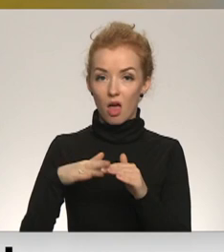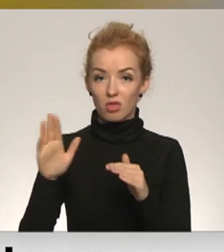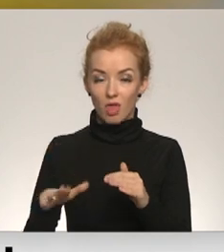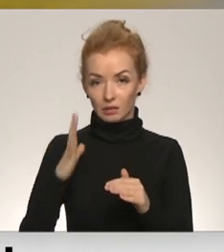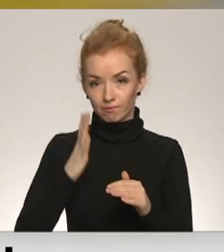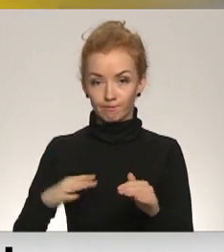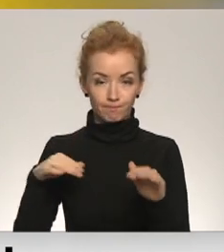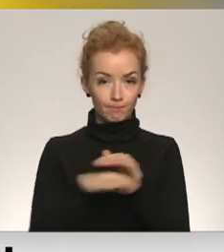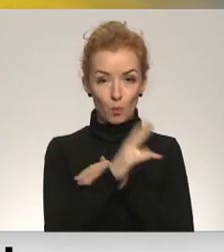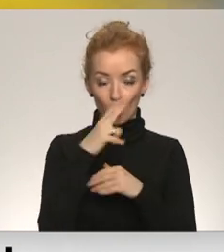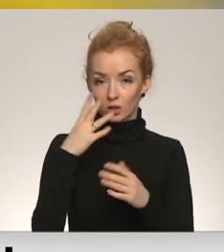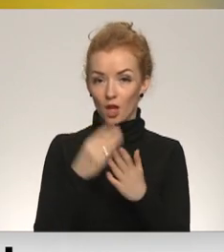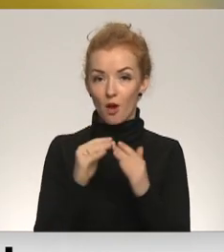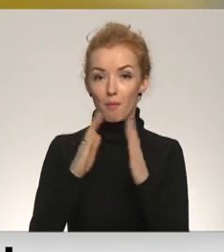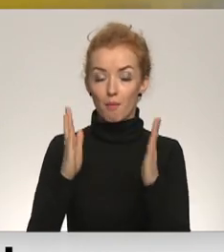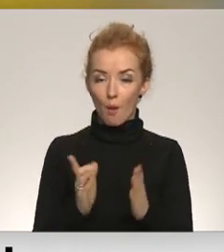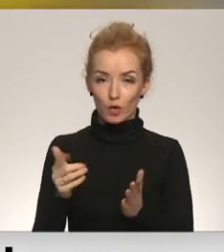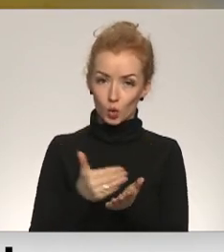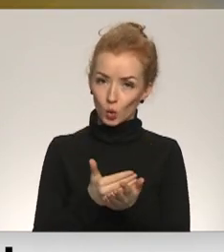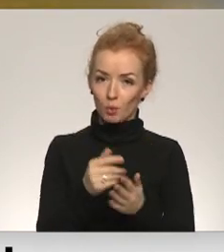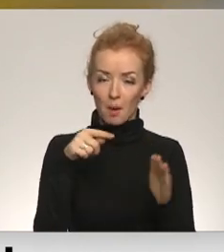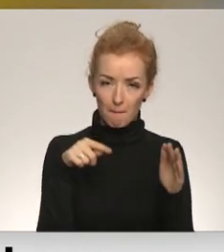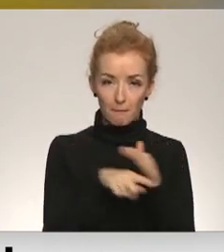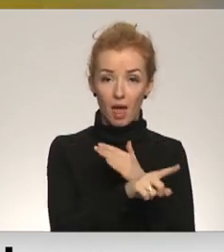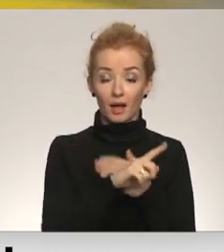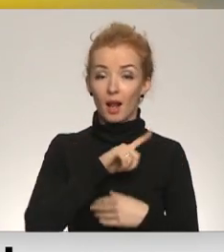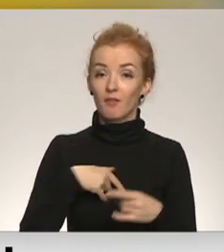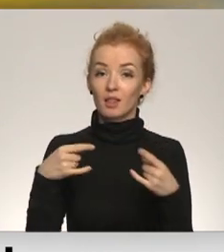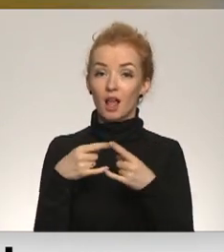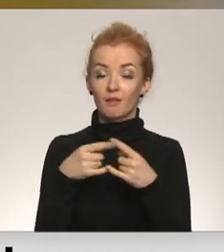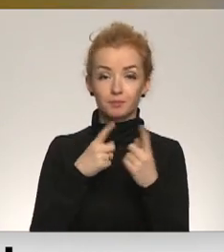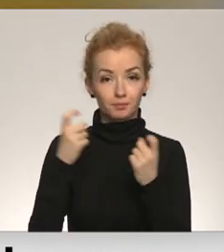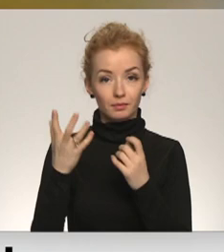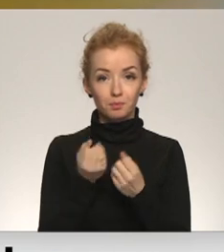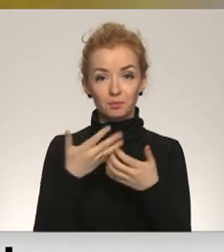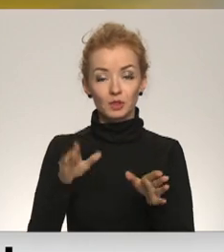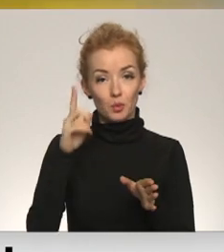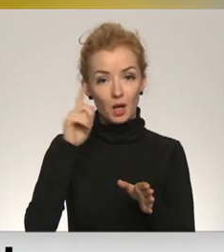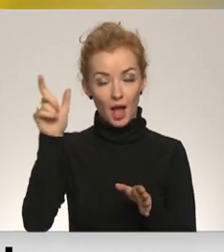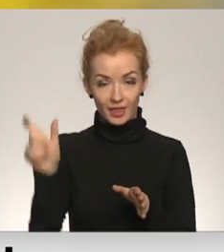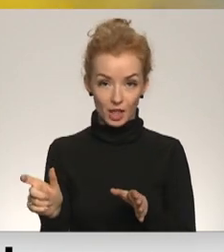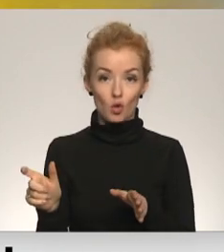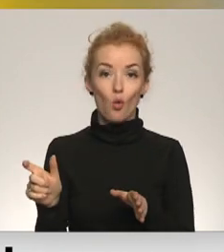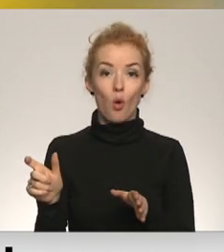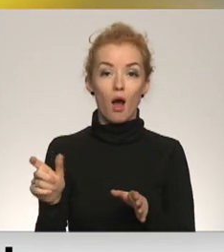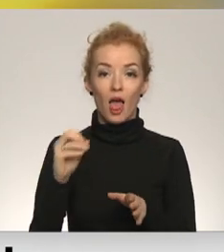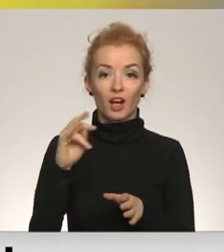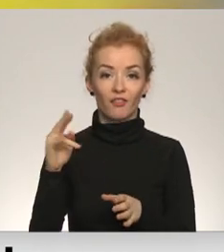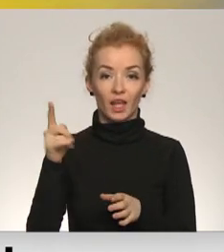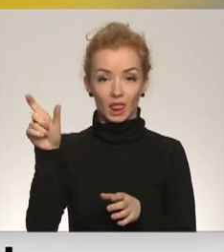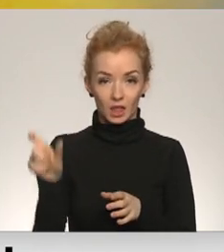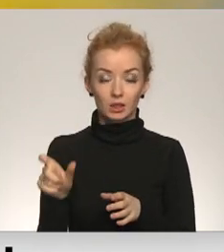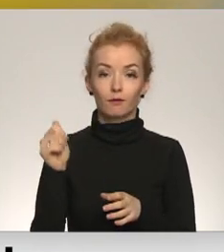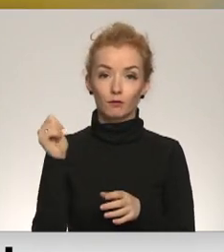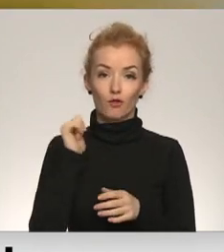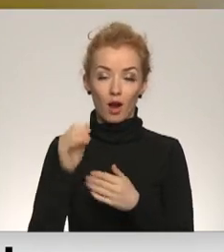spiesti pamest savas mājas, turpina bēgt uz Eiropu. Latvijas televīzija sazinājās ar brīvprātīgo Ervīnu Poiku, kurš vakar uz Polijas-Ukrainas